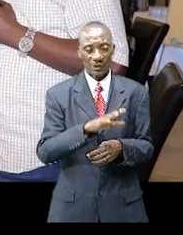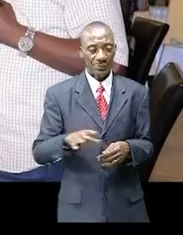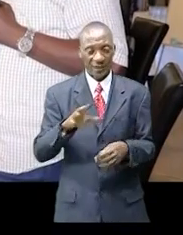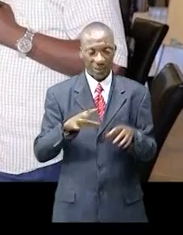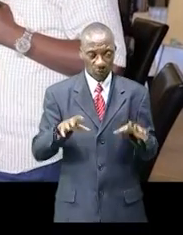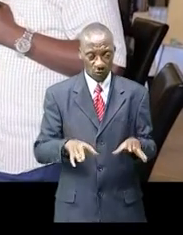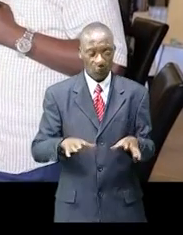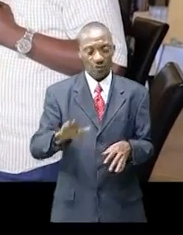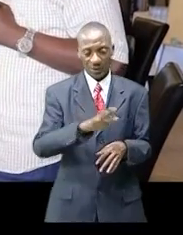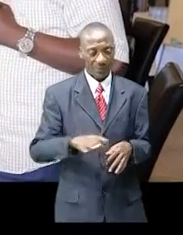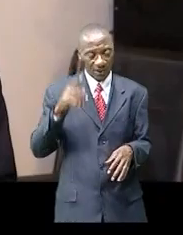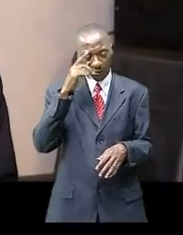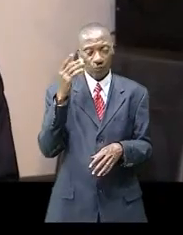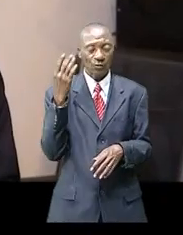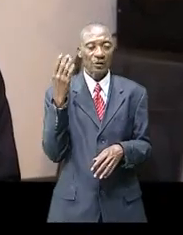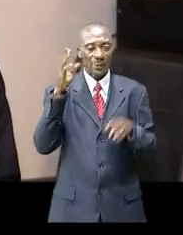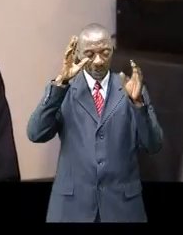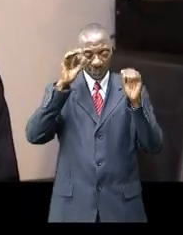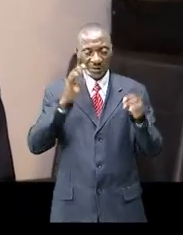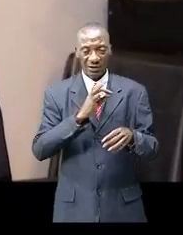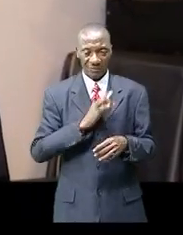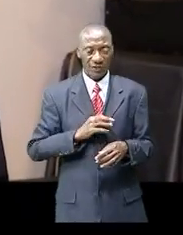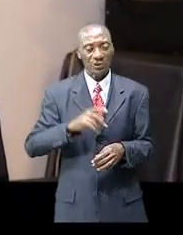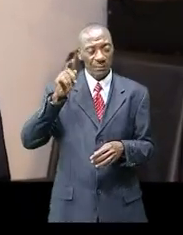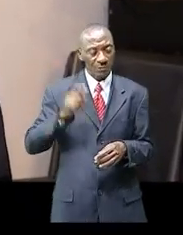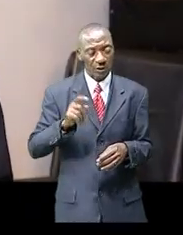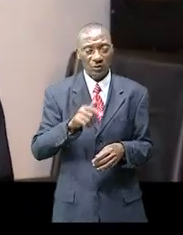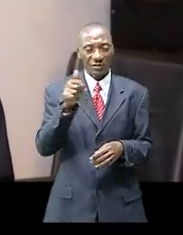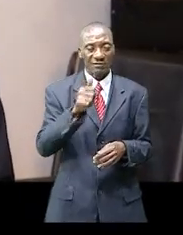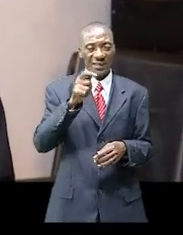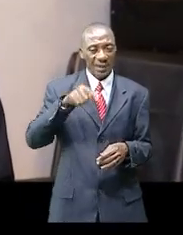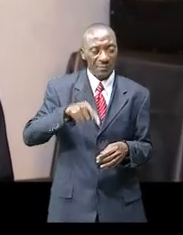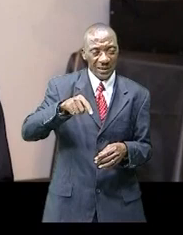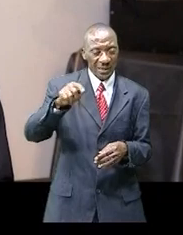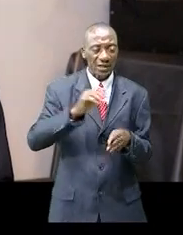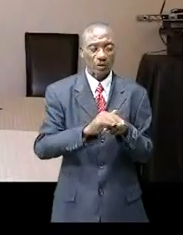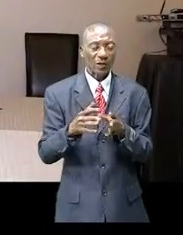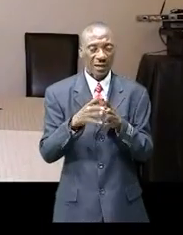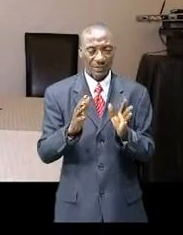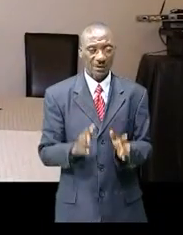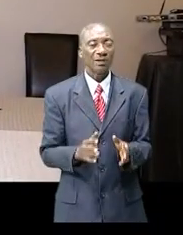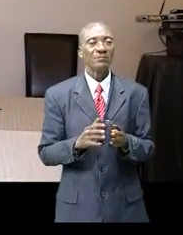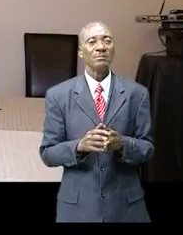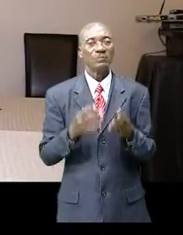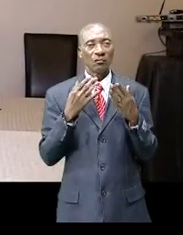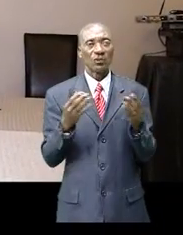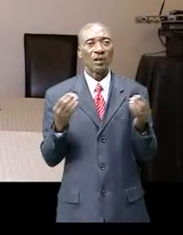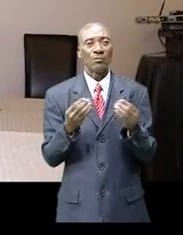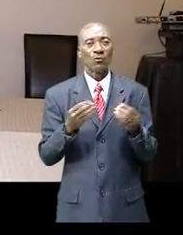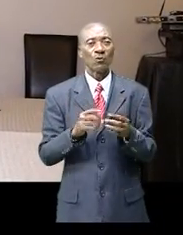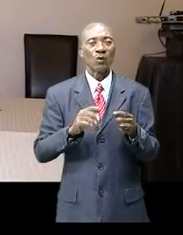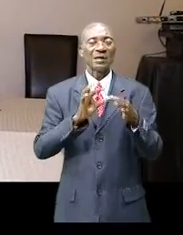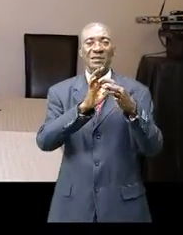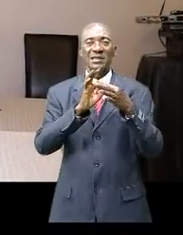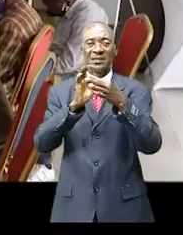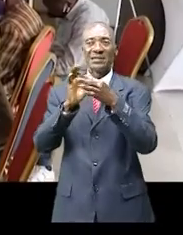Félix-Antoine Tshisekedi Tshilombo a besoin de 21 milliards de dollars américains, d'où la nécessité de l'appui des partenaires